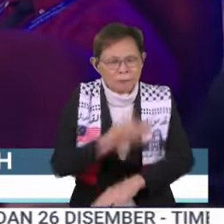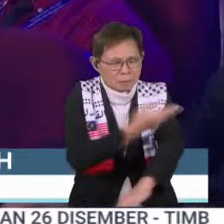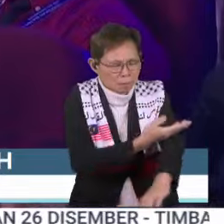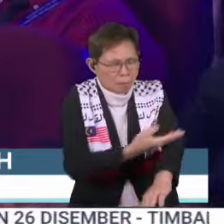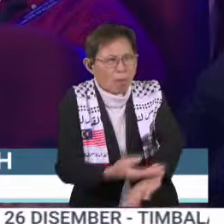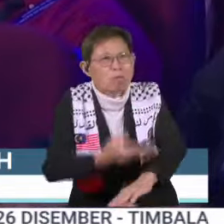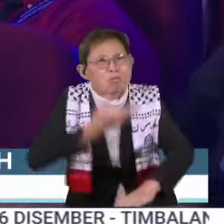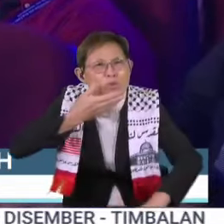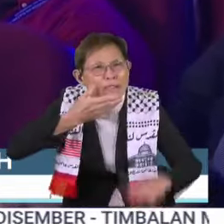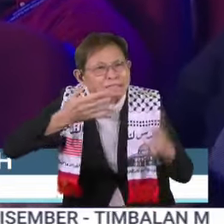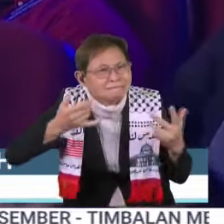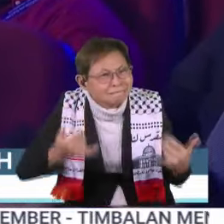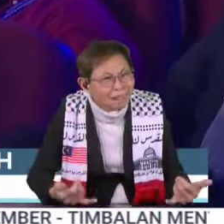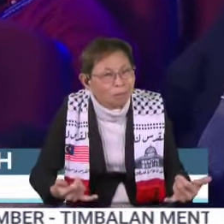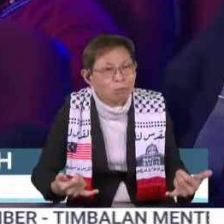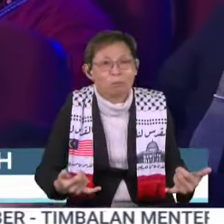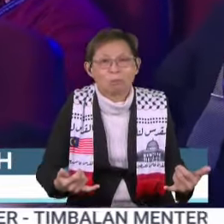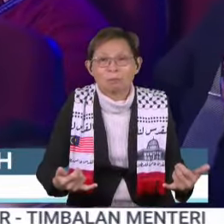generasi kini